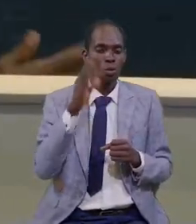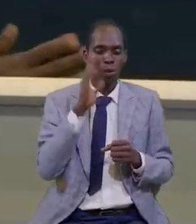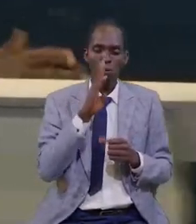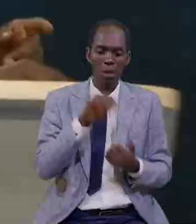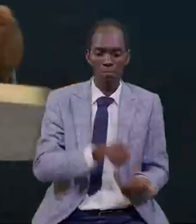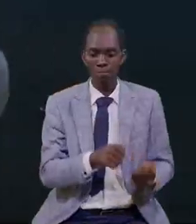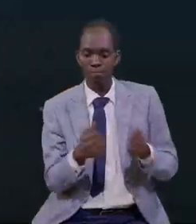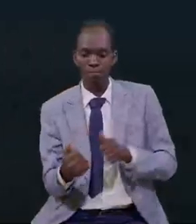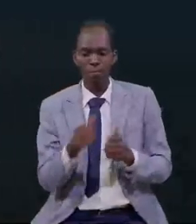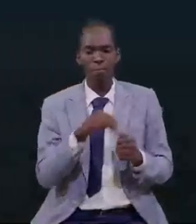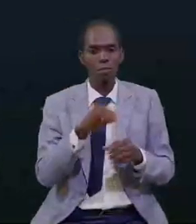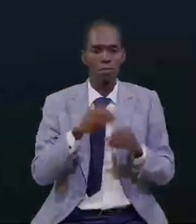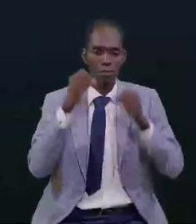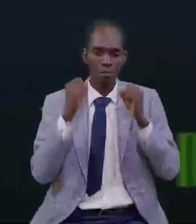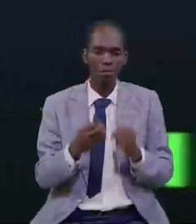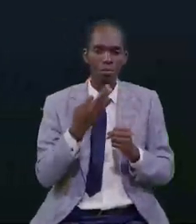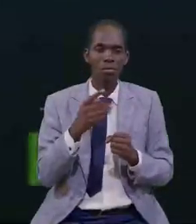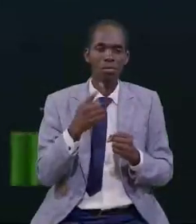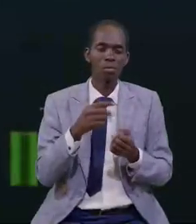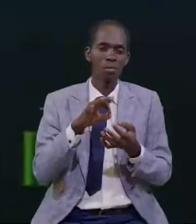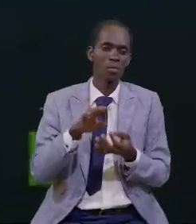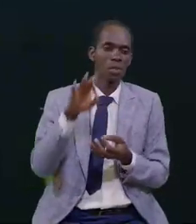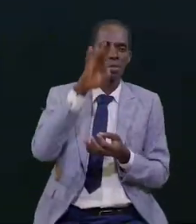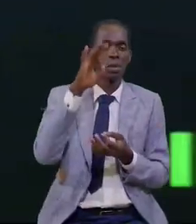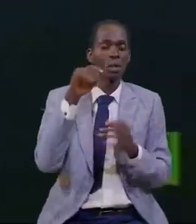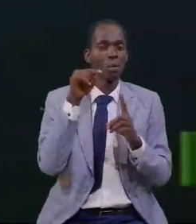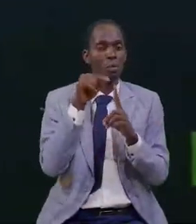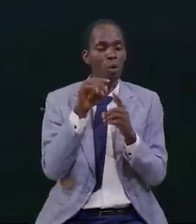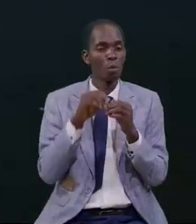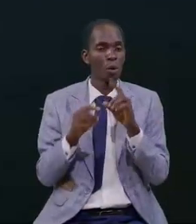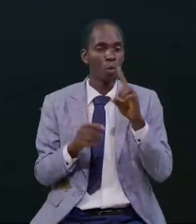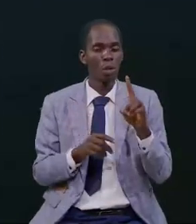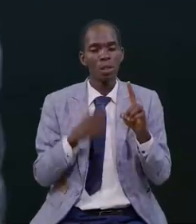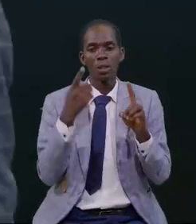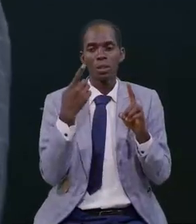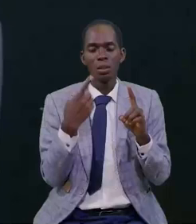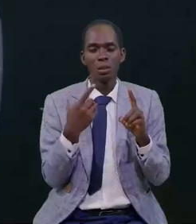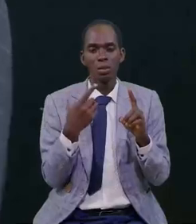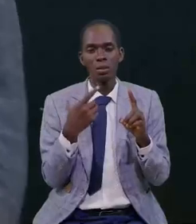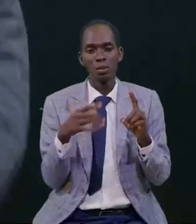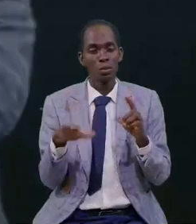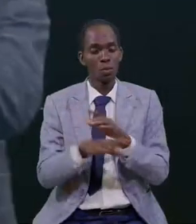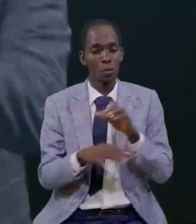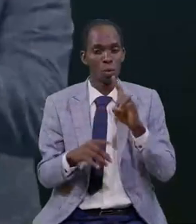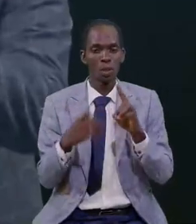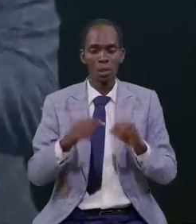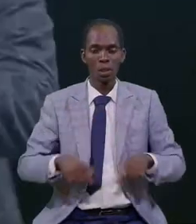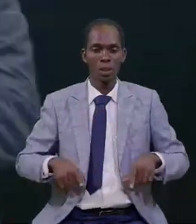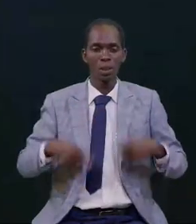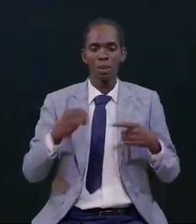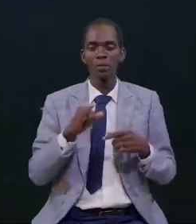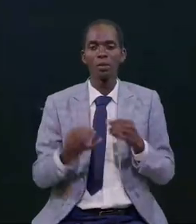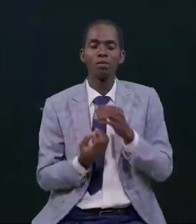immergé dans la puissance de l'Esprit premier point la source vive de l'esprit pour